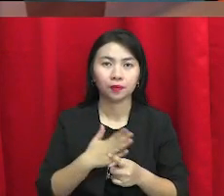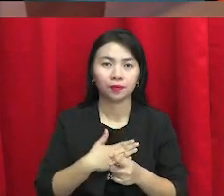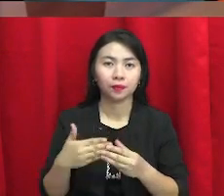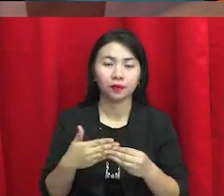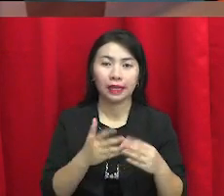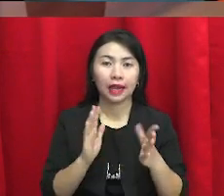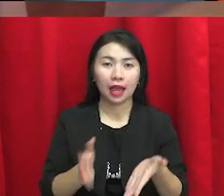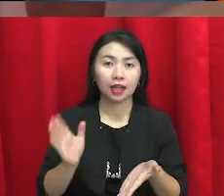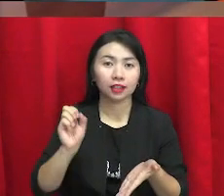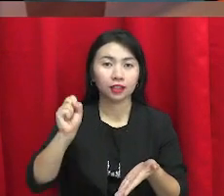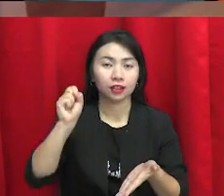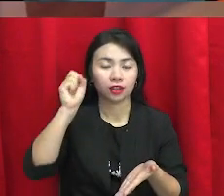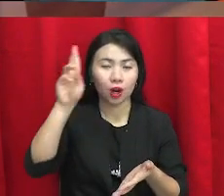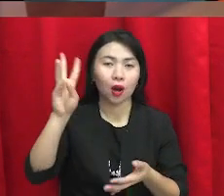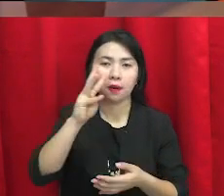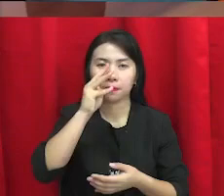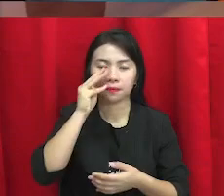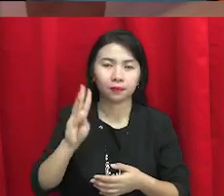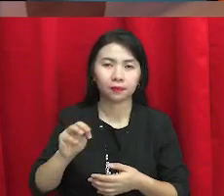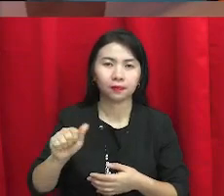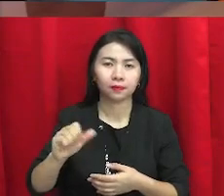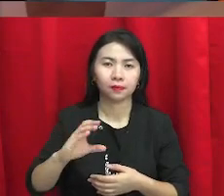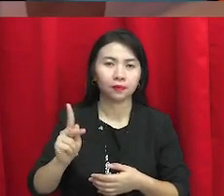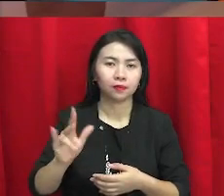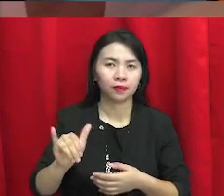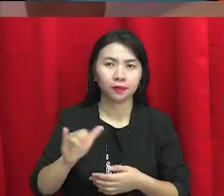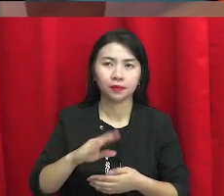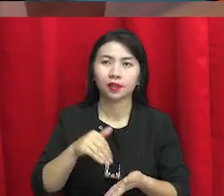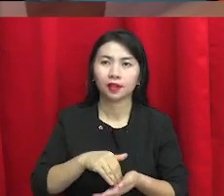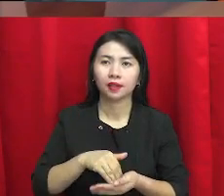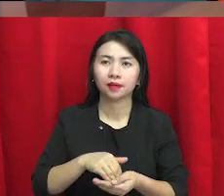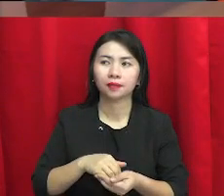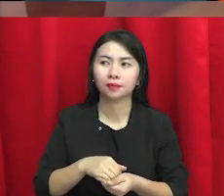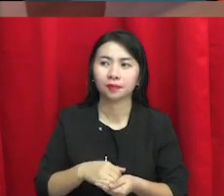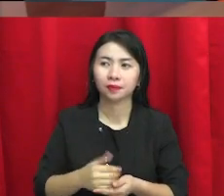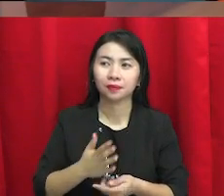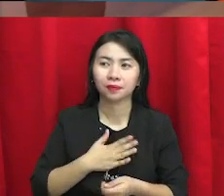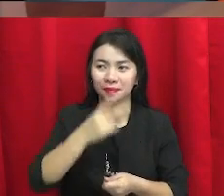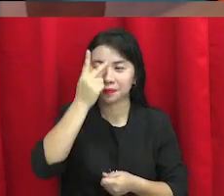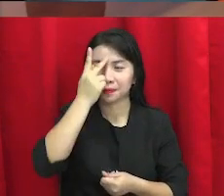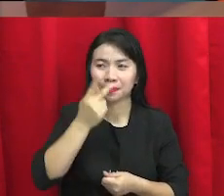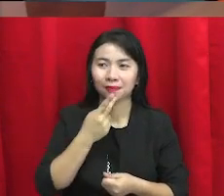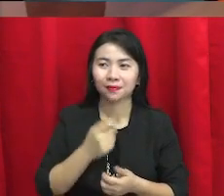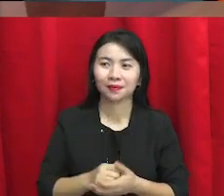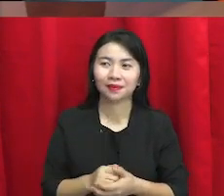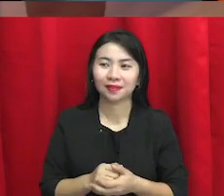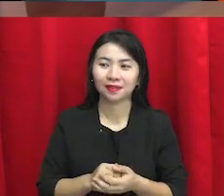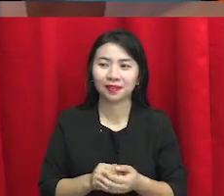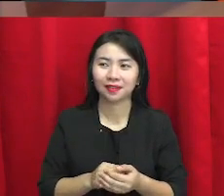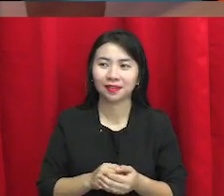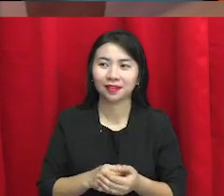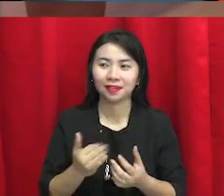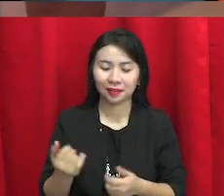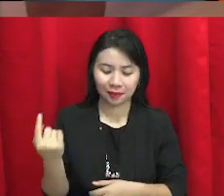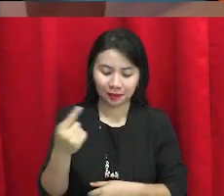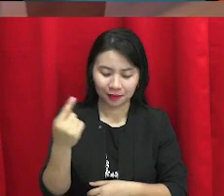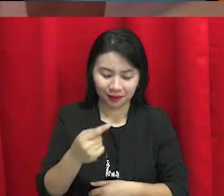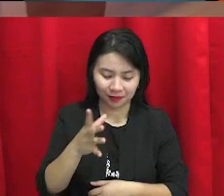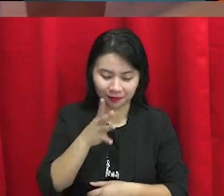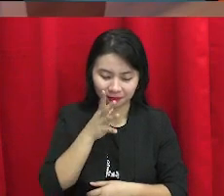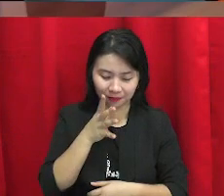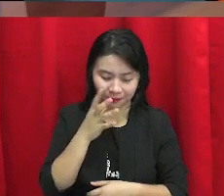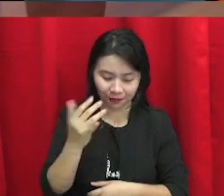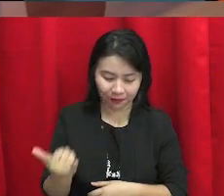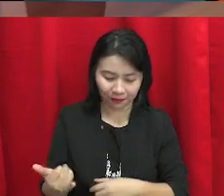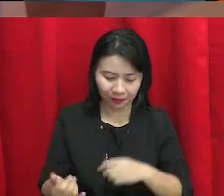Maki. At syempre, Sir Joe, kasi strict po ang parents ko, kaya sinamo ko po siya ngayon. Kasama ko po ang aking mami dito